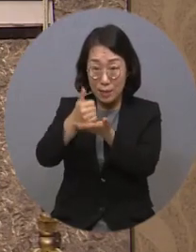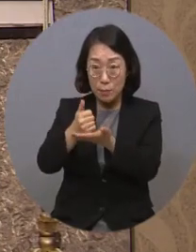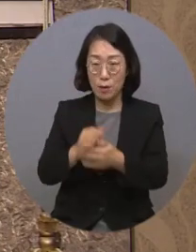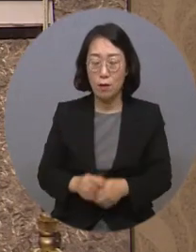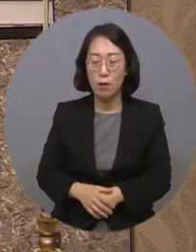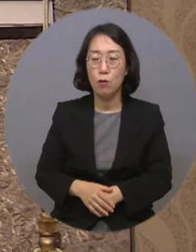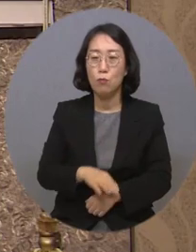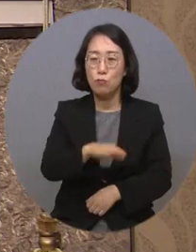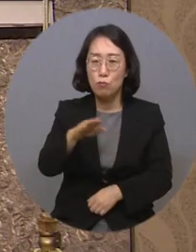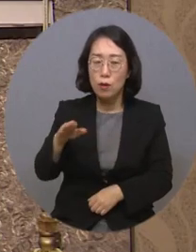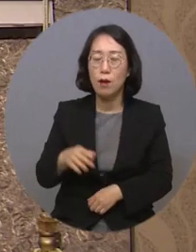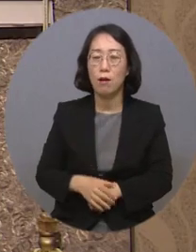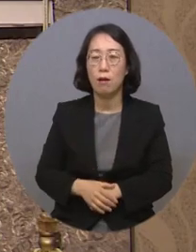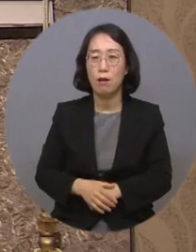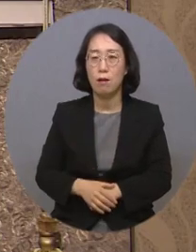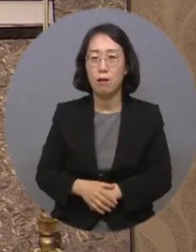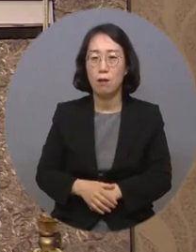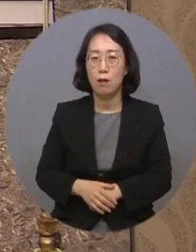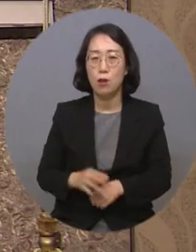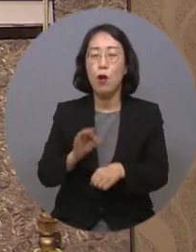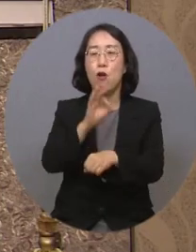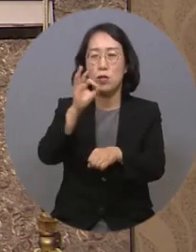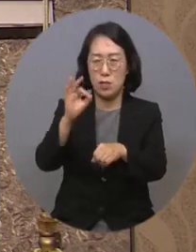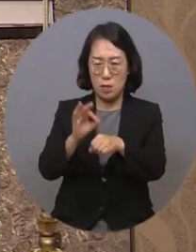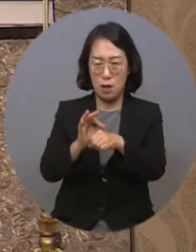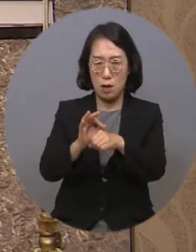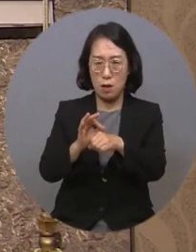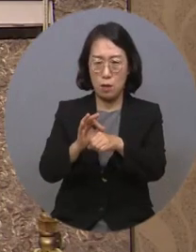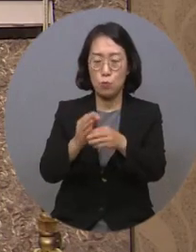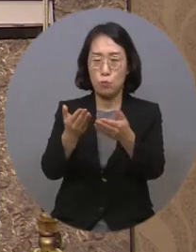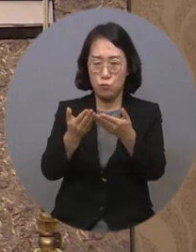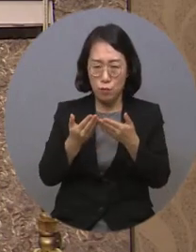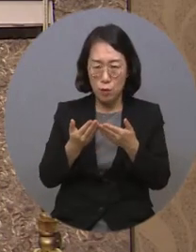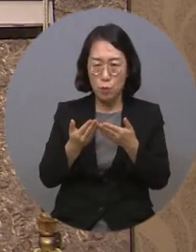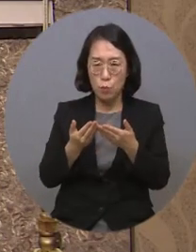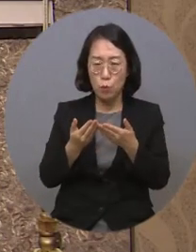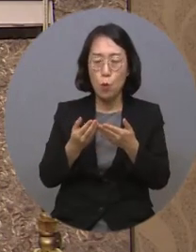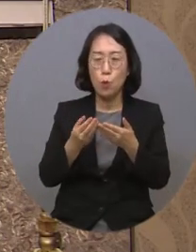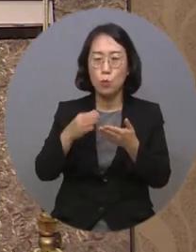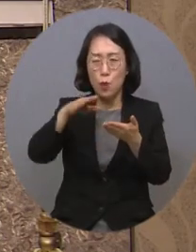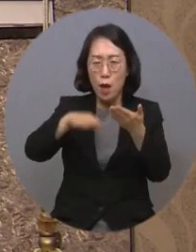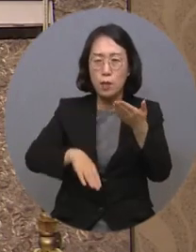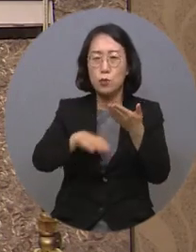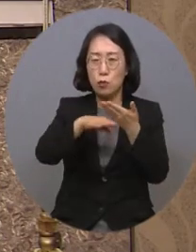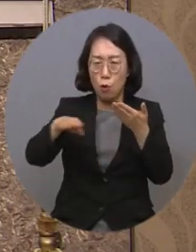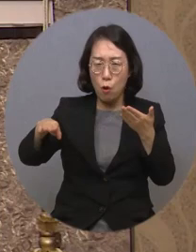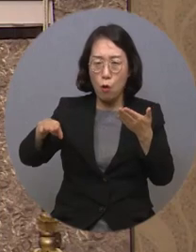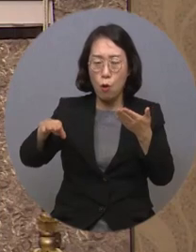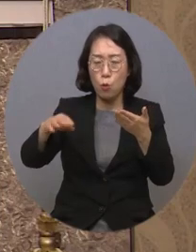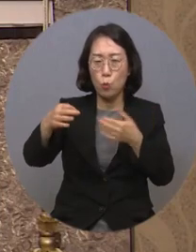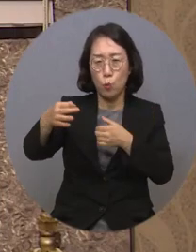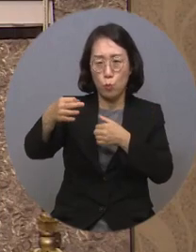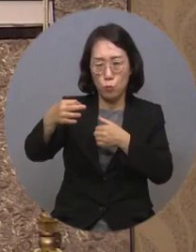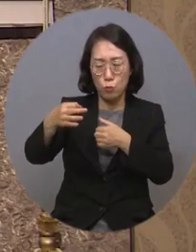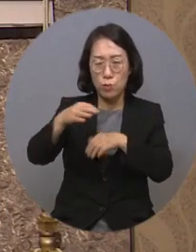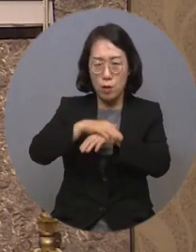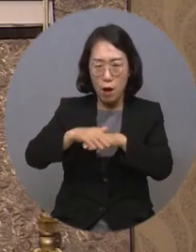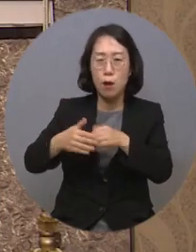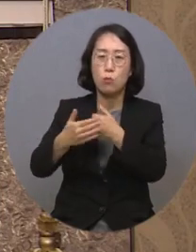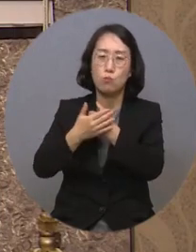수당을 해주세요. 그리고 최소한 가이드라인을 좀 맞춰주세요. 라고 요청을 했는데 그 팀장님이